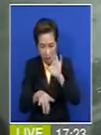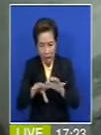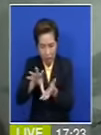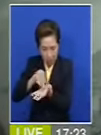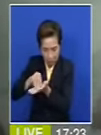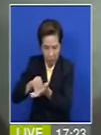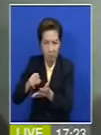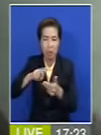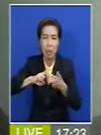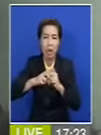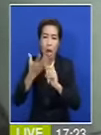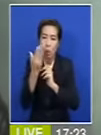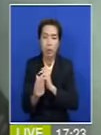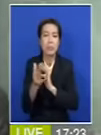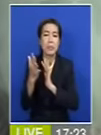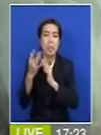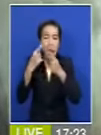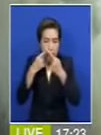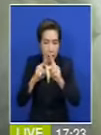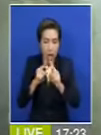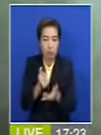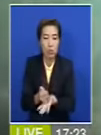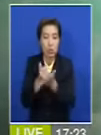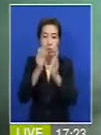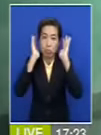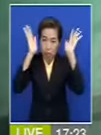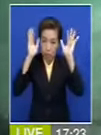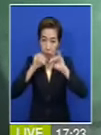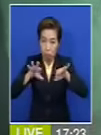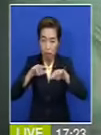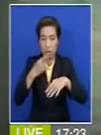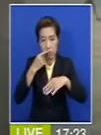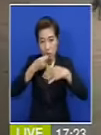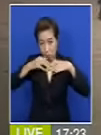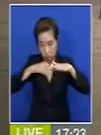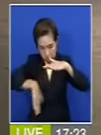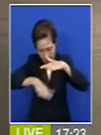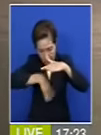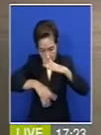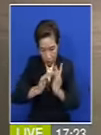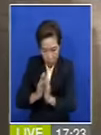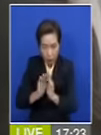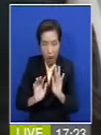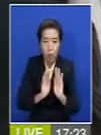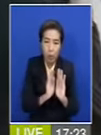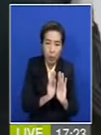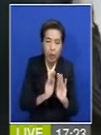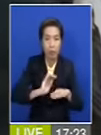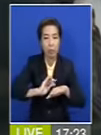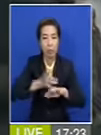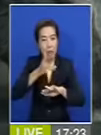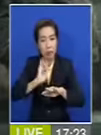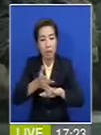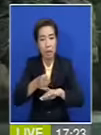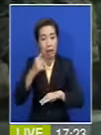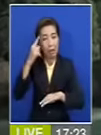ได้แต่ก็เป็นอีกช่องทางหนึ่งในการช่วยรณรงค์การรักษาระบบนิเวศใต้ท้องทะเลและอยากให้นักท่องเที่ยวคิดว่าทะเลเป็นเหมือนบ้านของตั